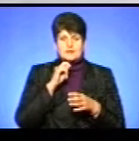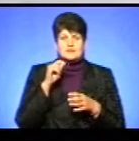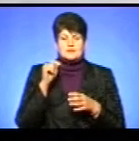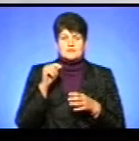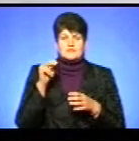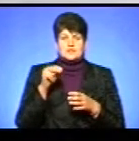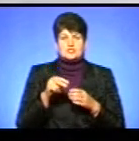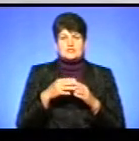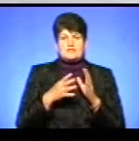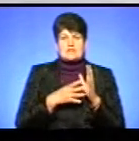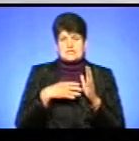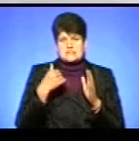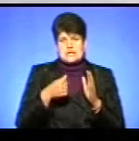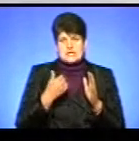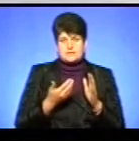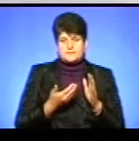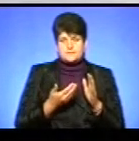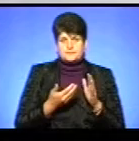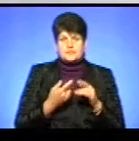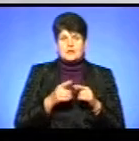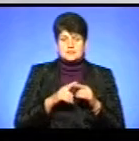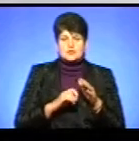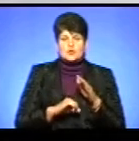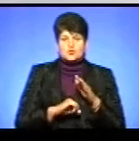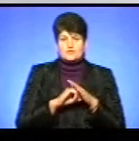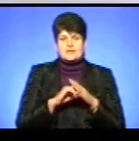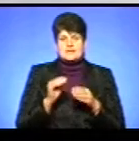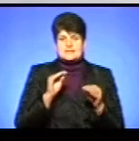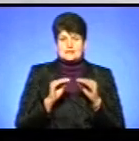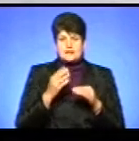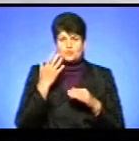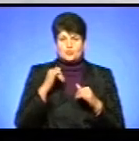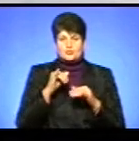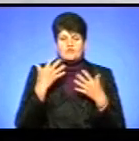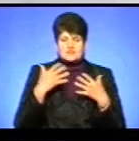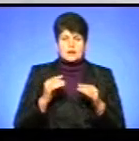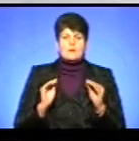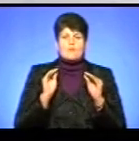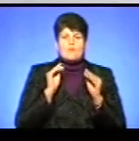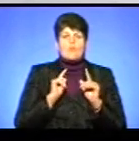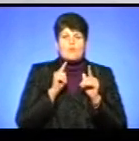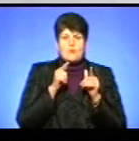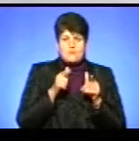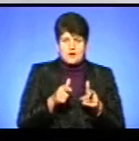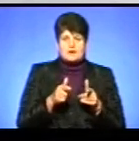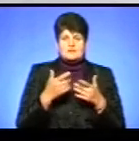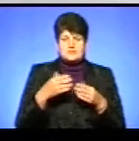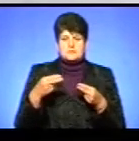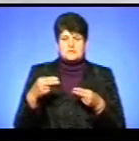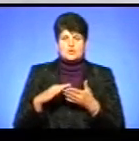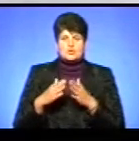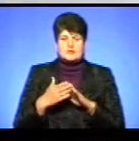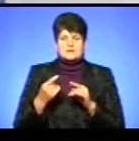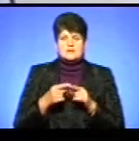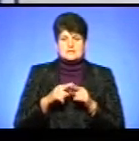на 2019 рік. Це основний склад, куди вже попали, ми гарантовано можемо сказати, з ними підписують вже контракти.